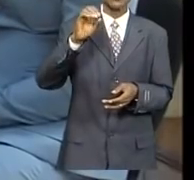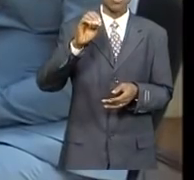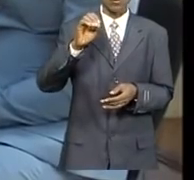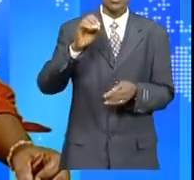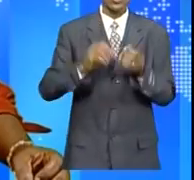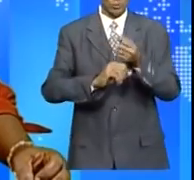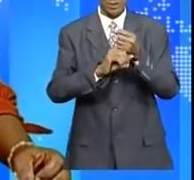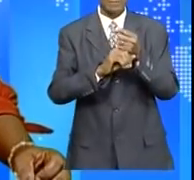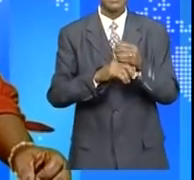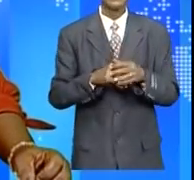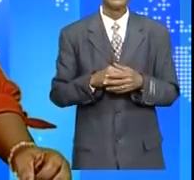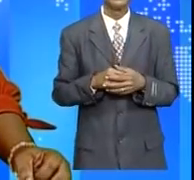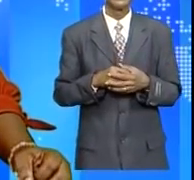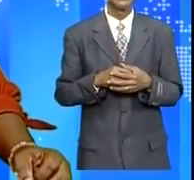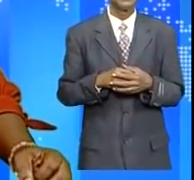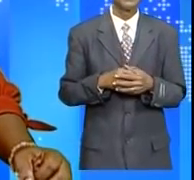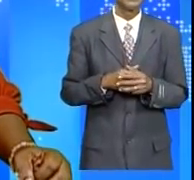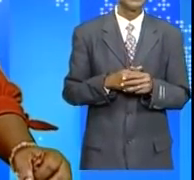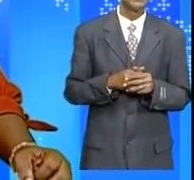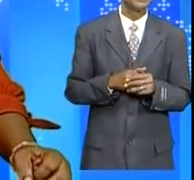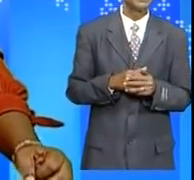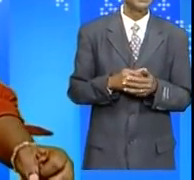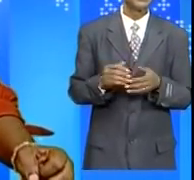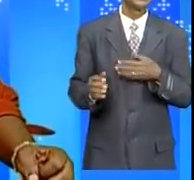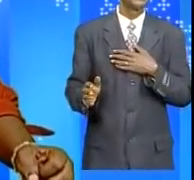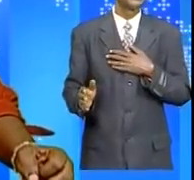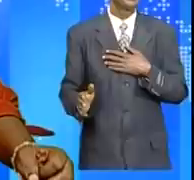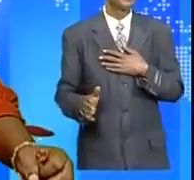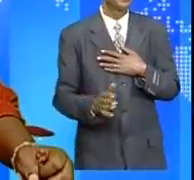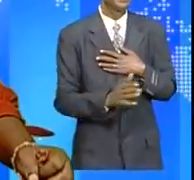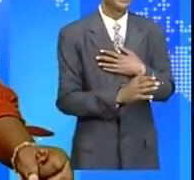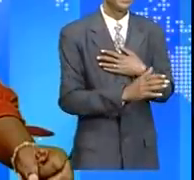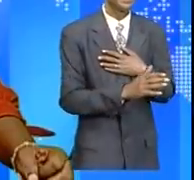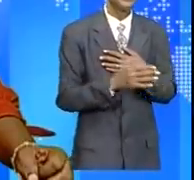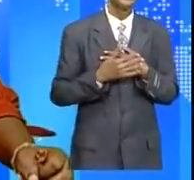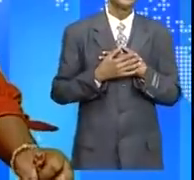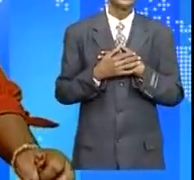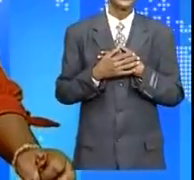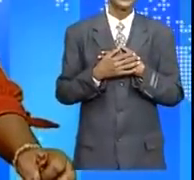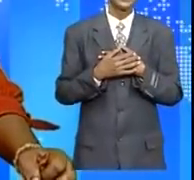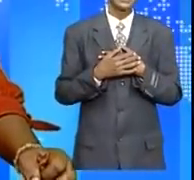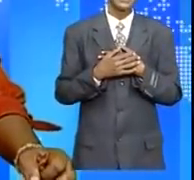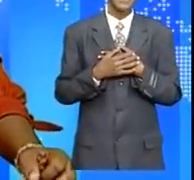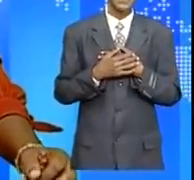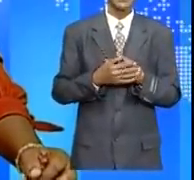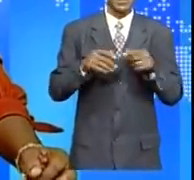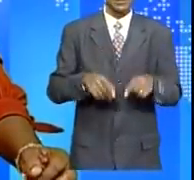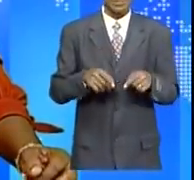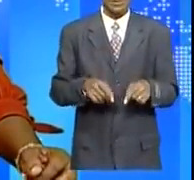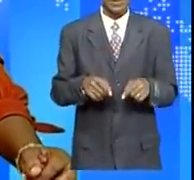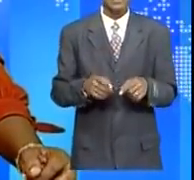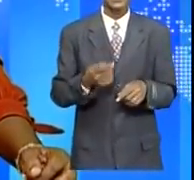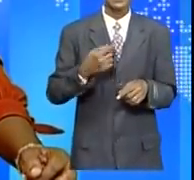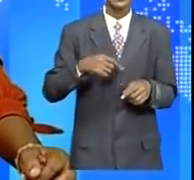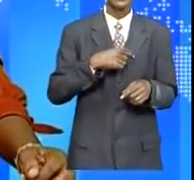d'Espace. Par ailleurs, la société Proton, située sur la première rue limitée, a été rétablie dans ce